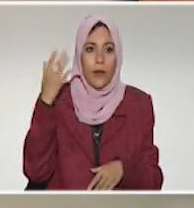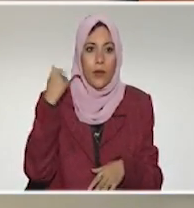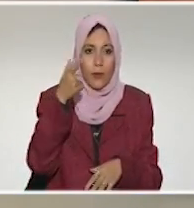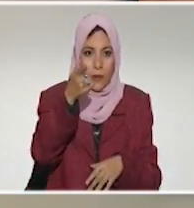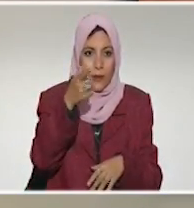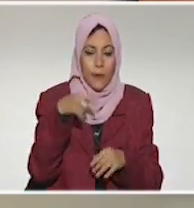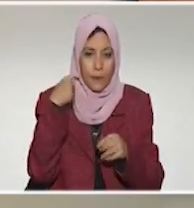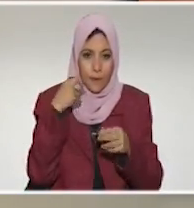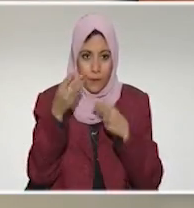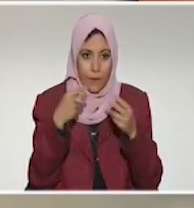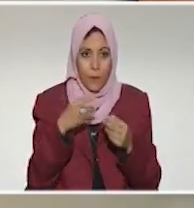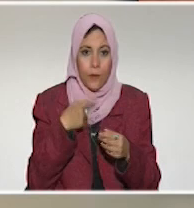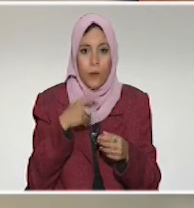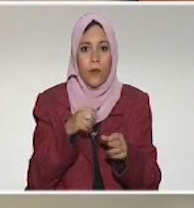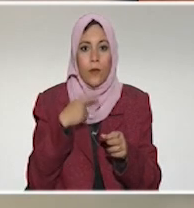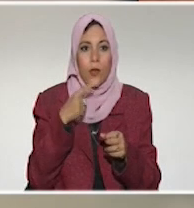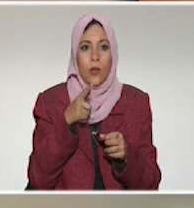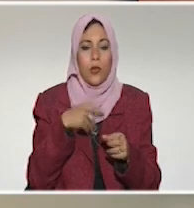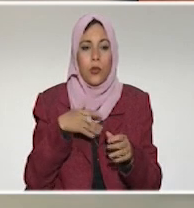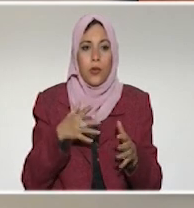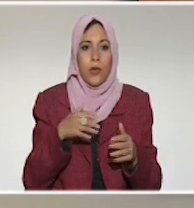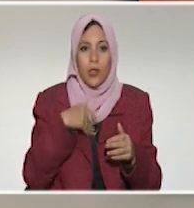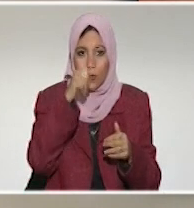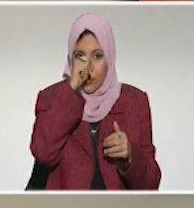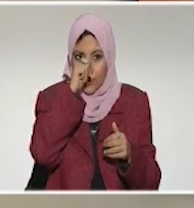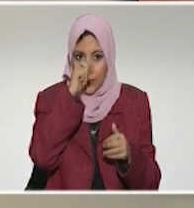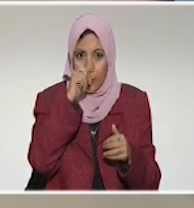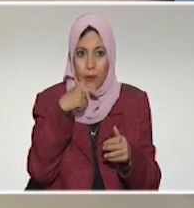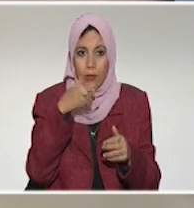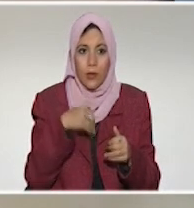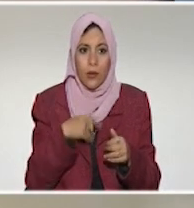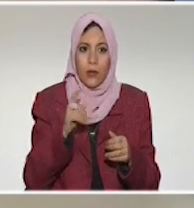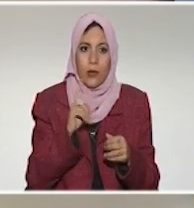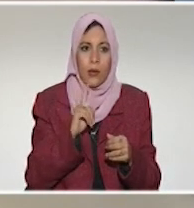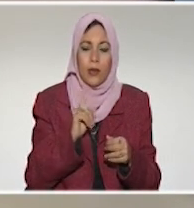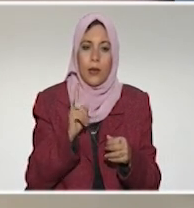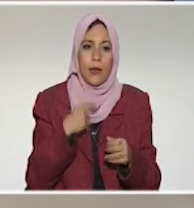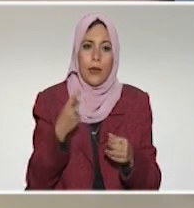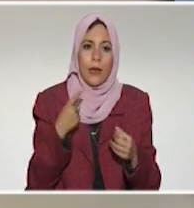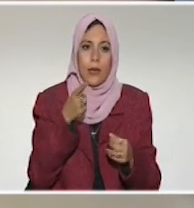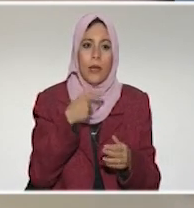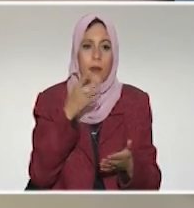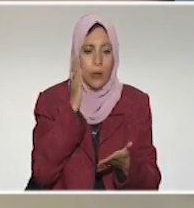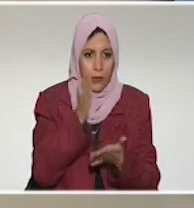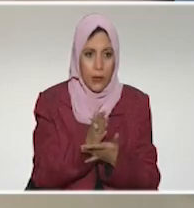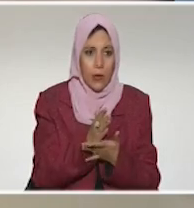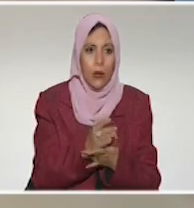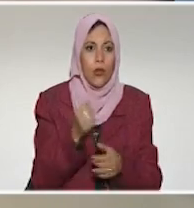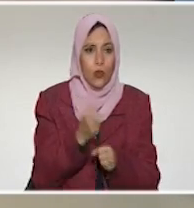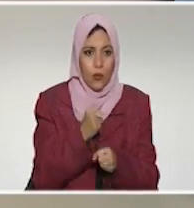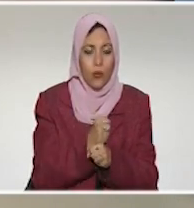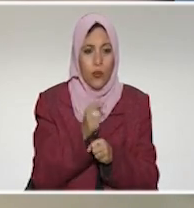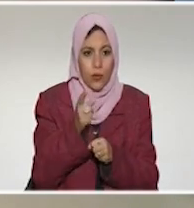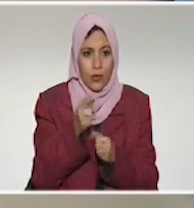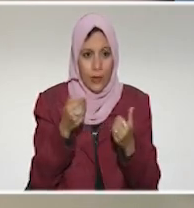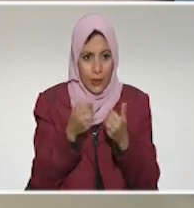قلت يا انا كنت بحسبك زعلان مني وبتاع مش عارف. قال لي لا انت ملتزم. اشتغلت عريس من جهه